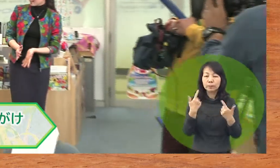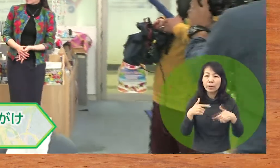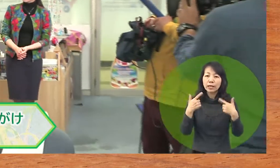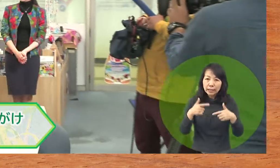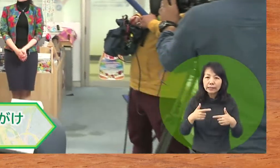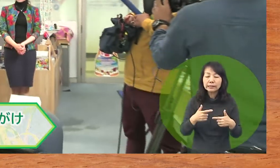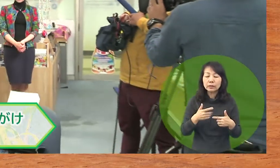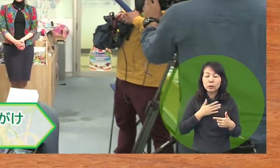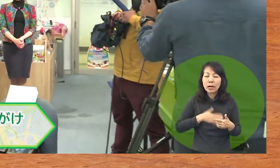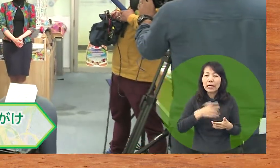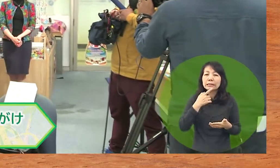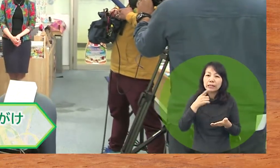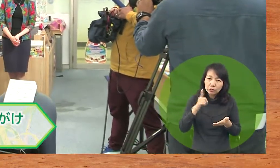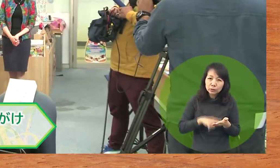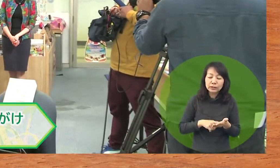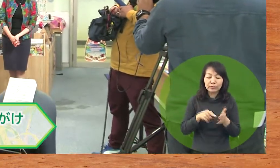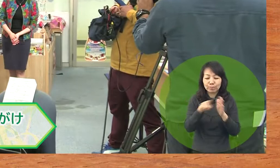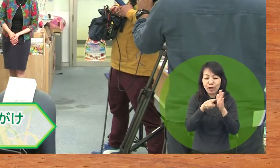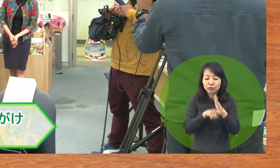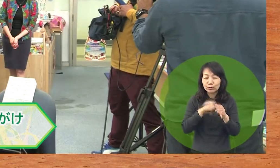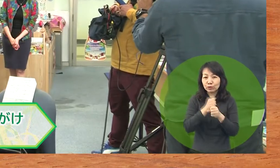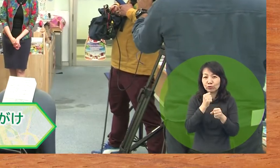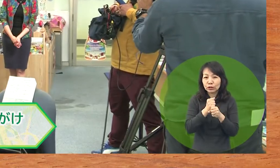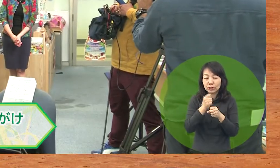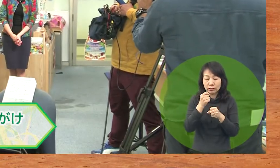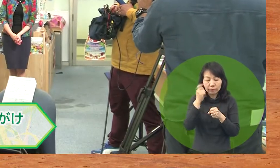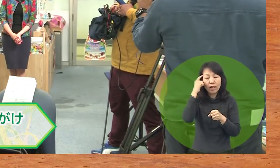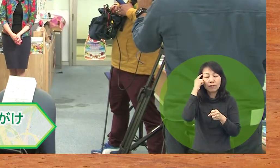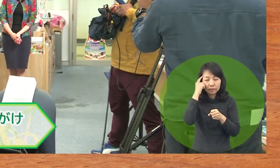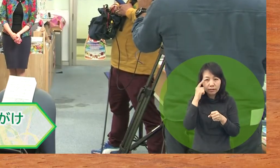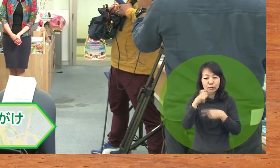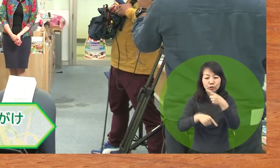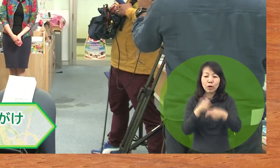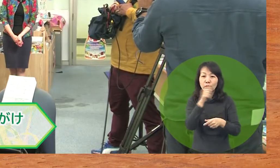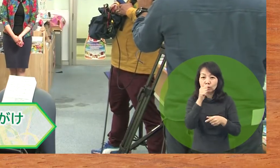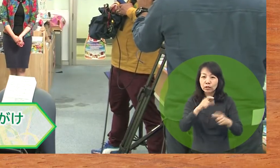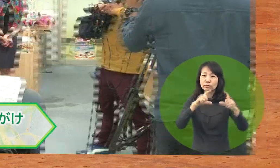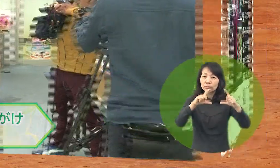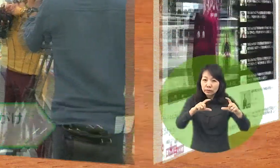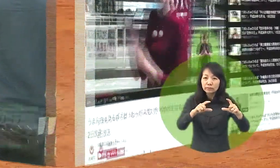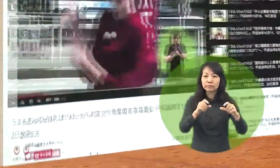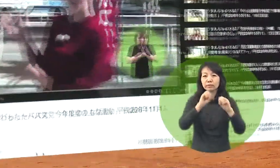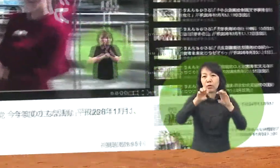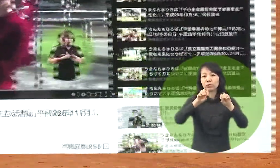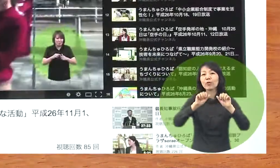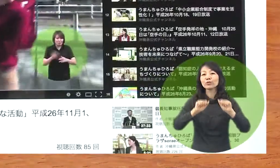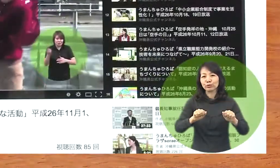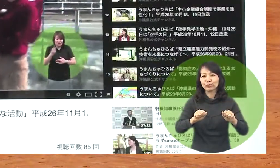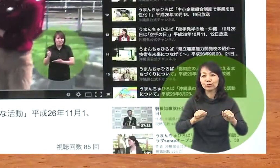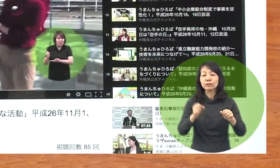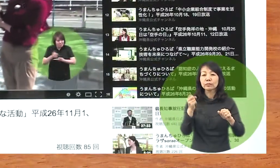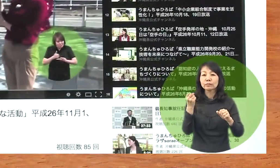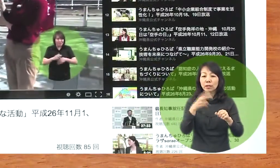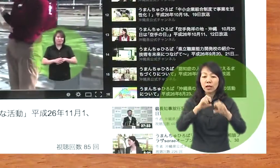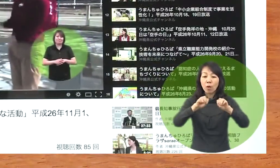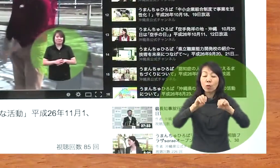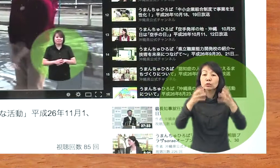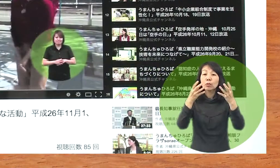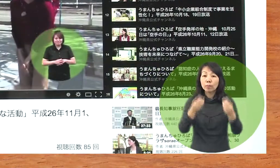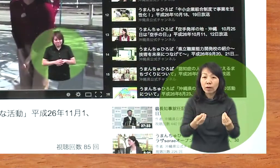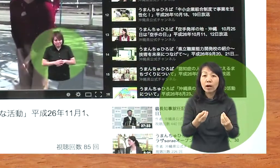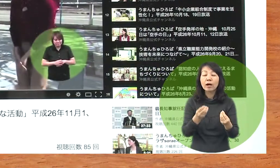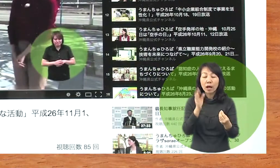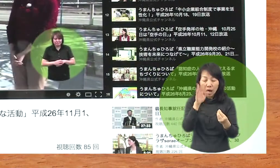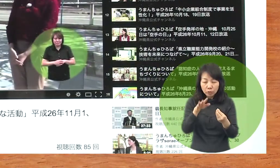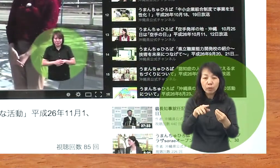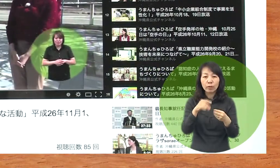番組作りを心がけ、手話通訳を交えながらお届けしています。また放送された番組はインター